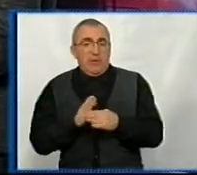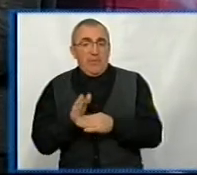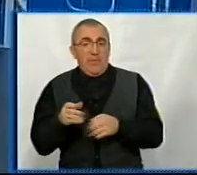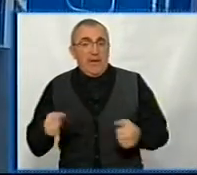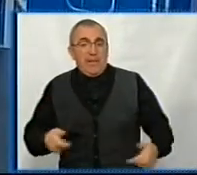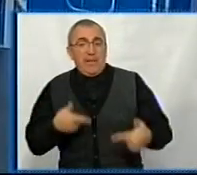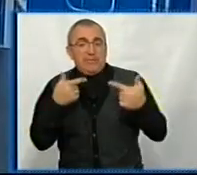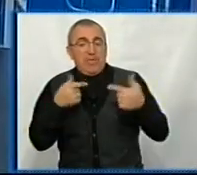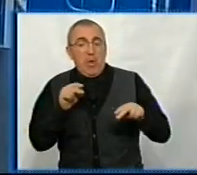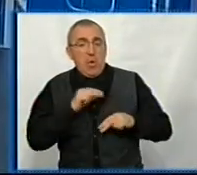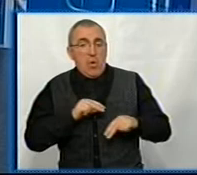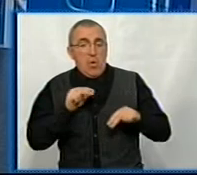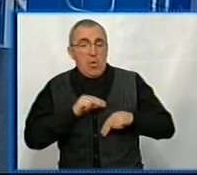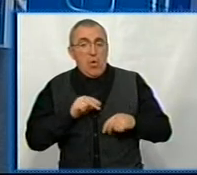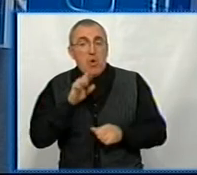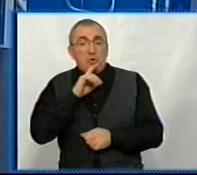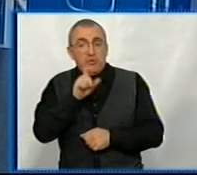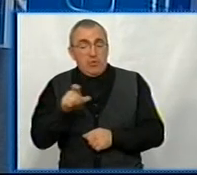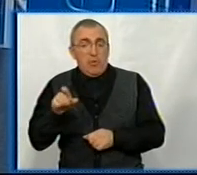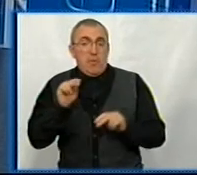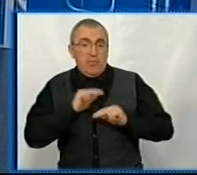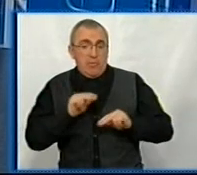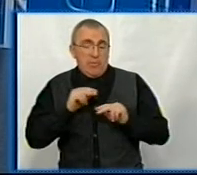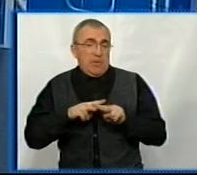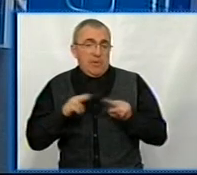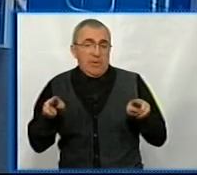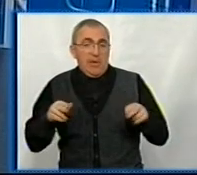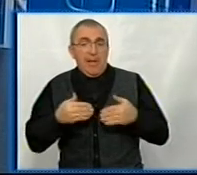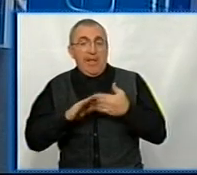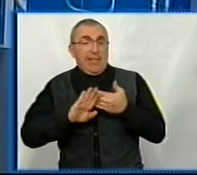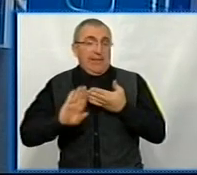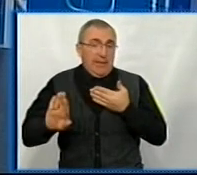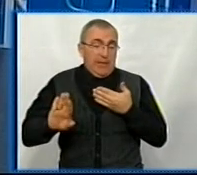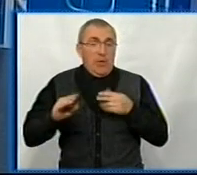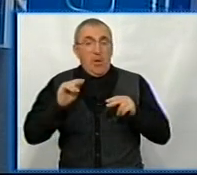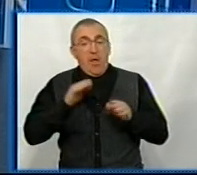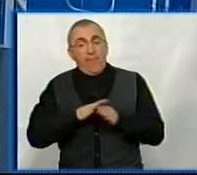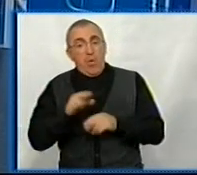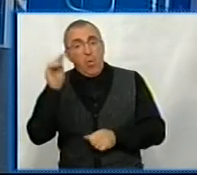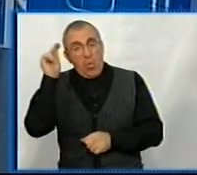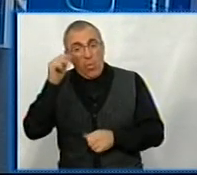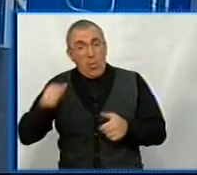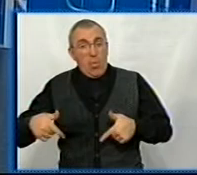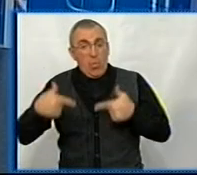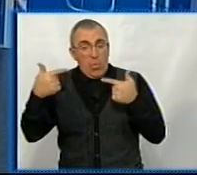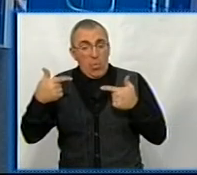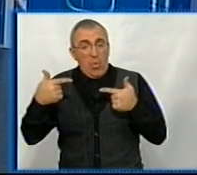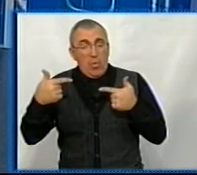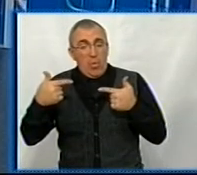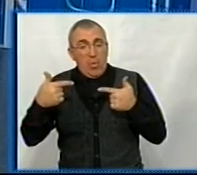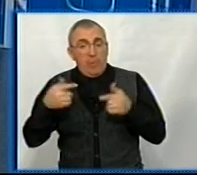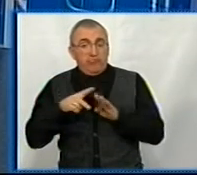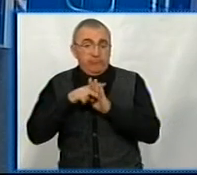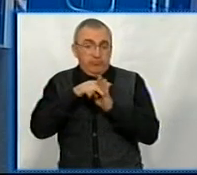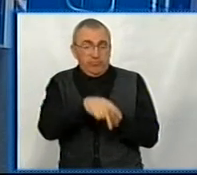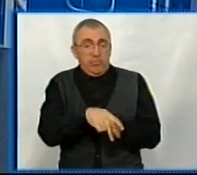дистанційну роботу, саме на жінок. Жінка працювала так же саме дистанційно, але виконати уроки дистанційно лягло